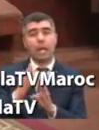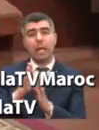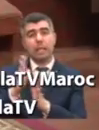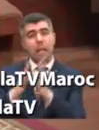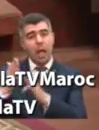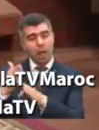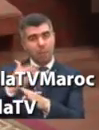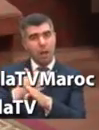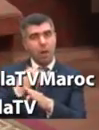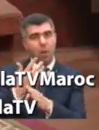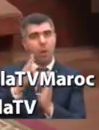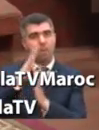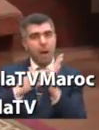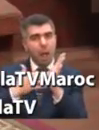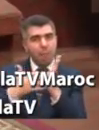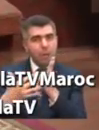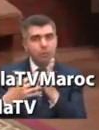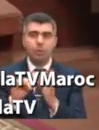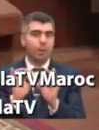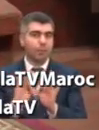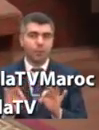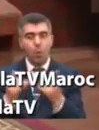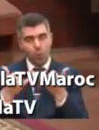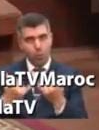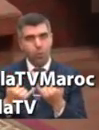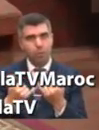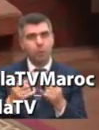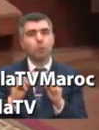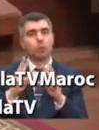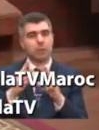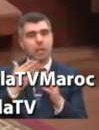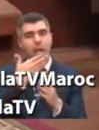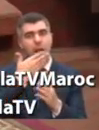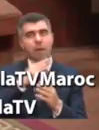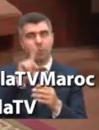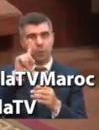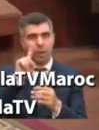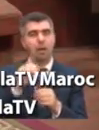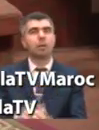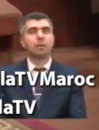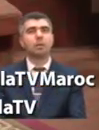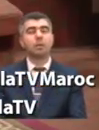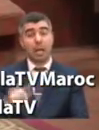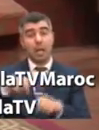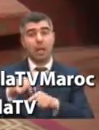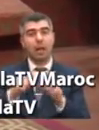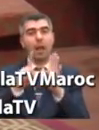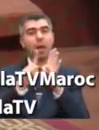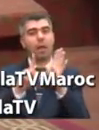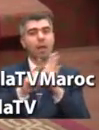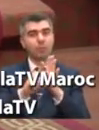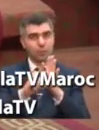مع هذه الظاهرة، والحمد لله اليوم عاد بدينا المسار في هذا الشأن، وحنا في المرحلة الأولى لأنه كاين قانون،